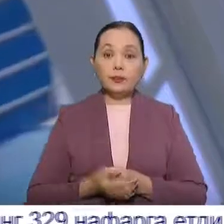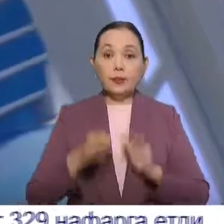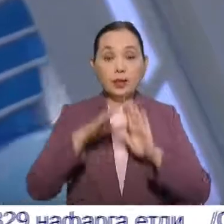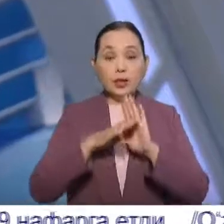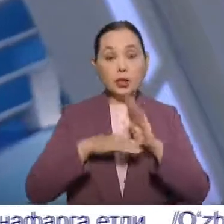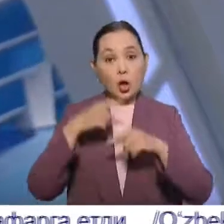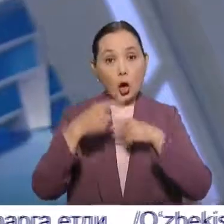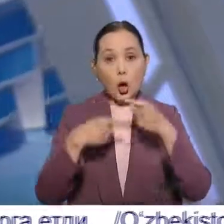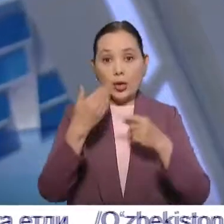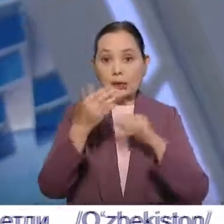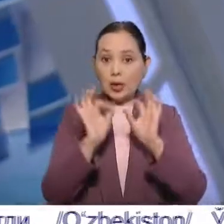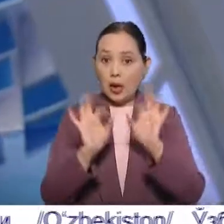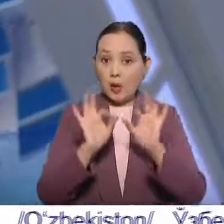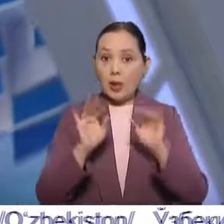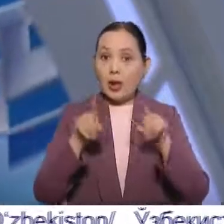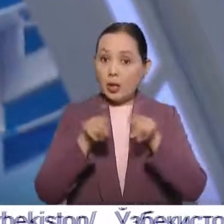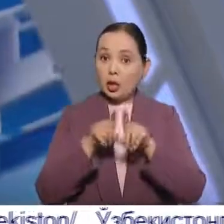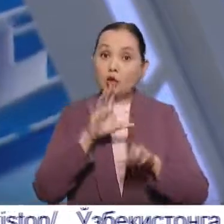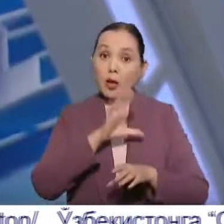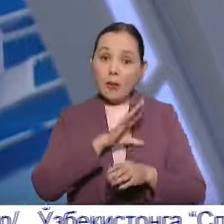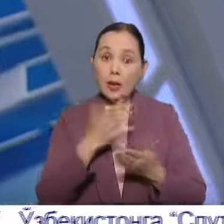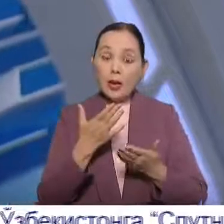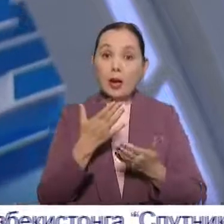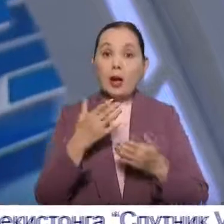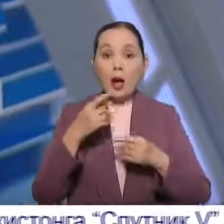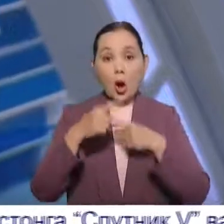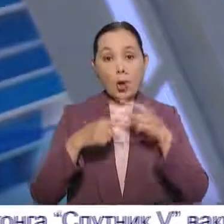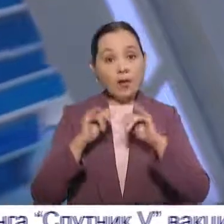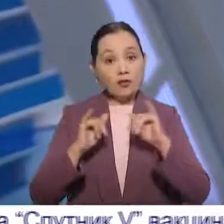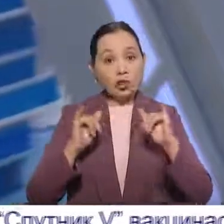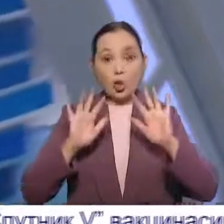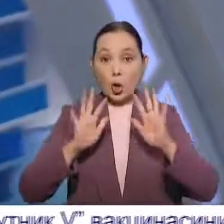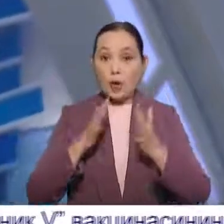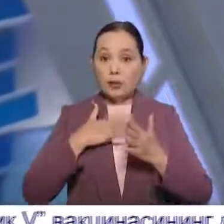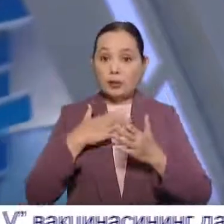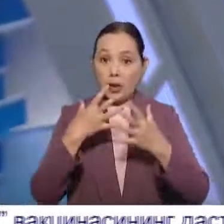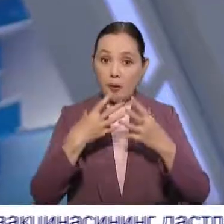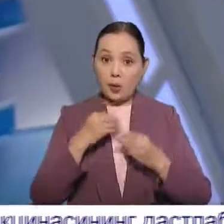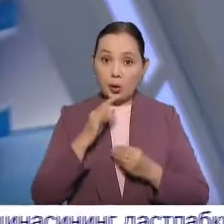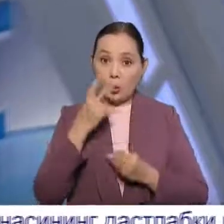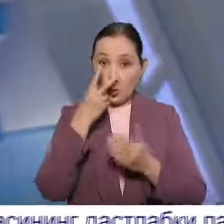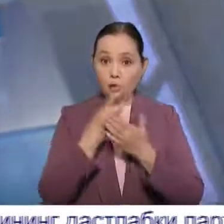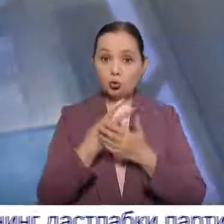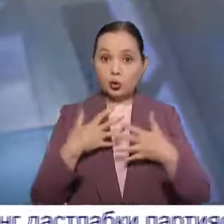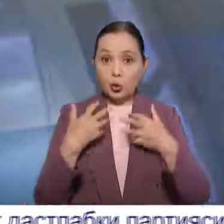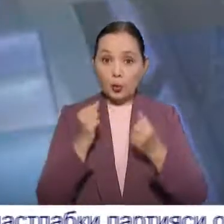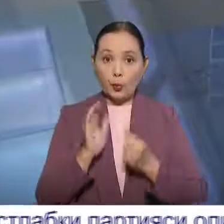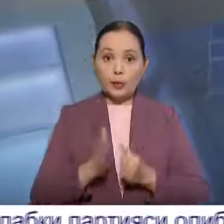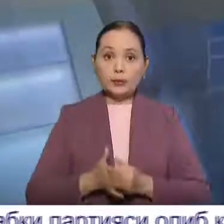Dasturimiz orqali sizlarga yetkazmoqchi bo'lganlarimiz ana shulardan iborat edi. Voqealar va jinni biz bilan birga kuzatib boring. Ko'rishguncha.